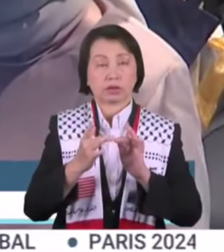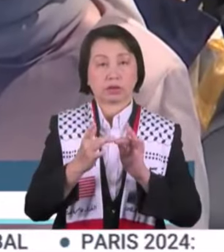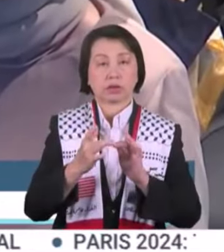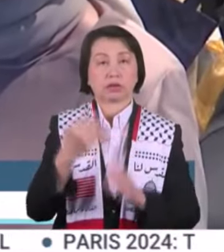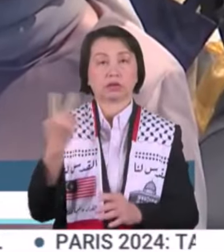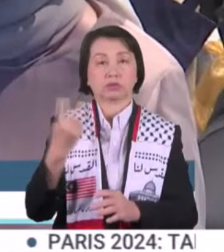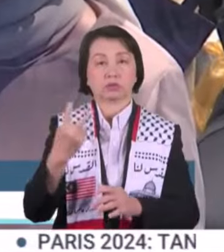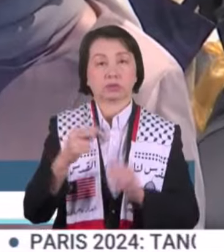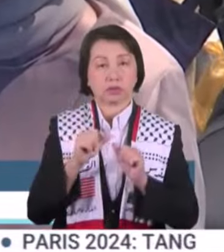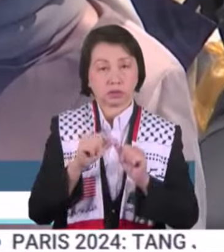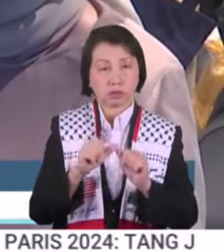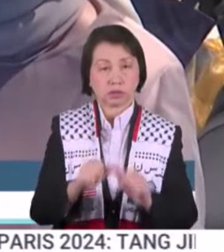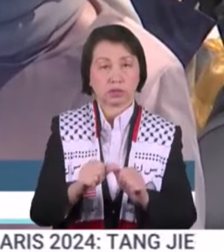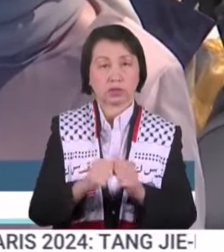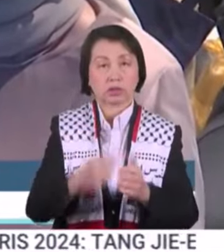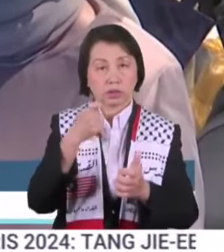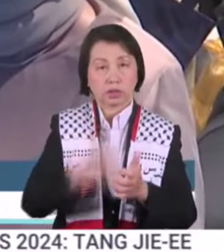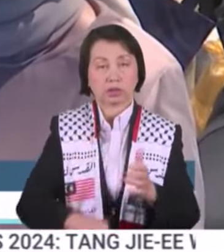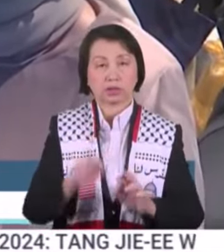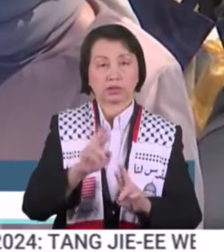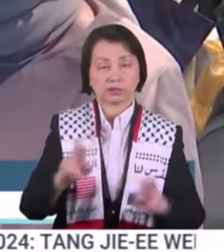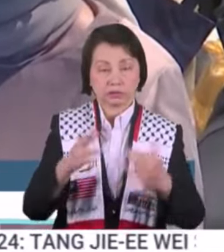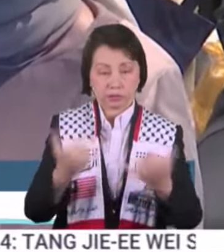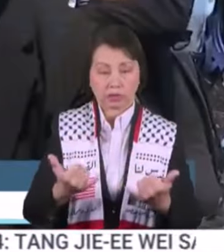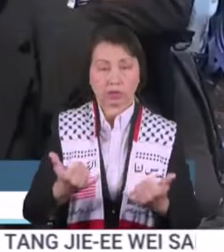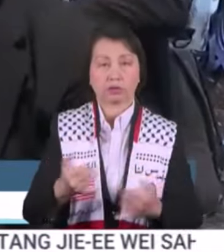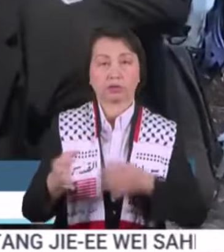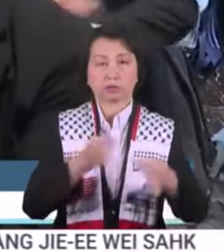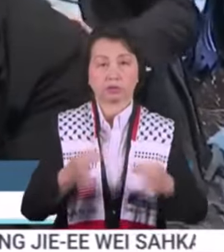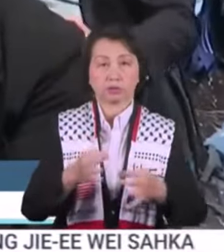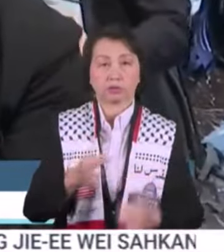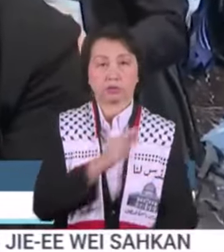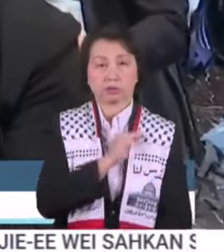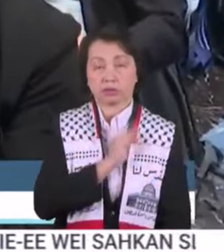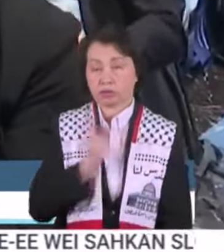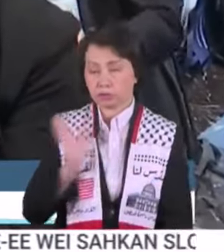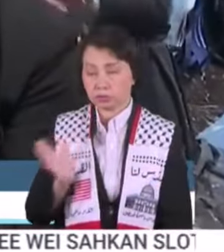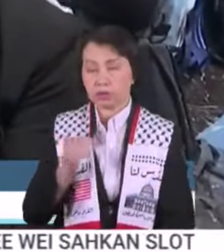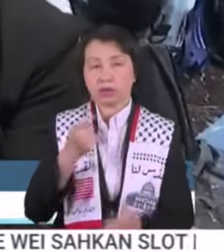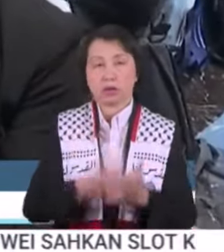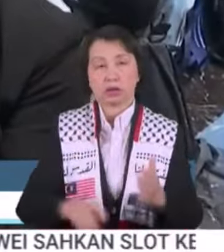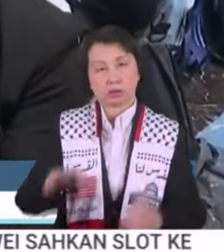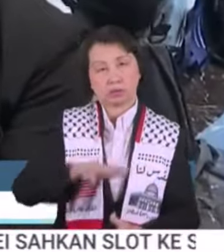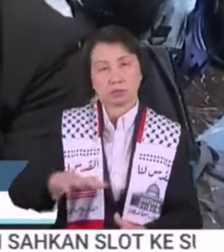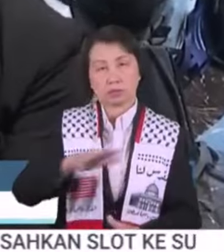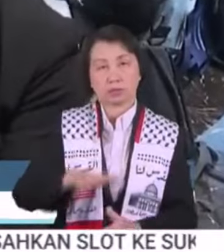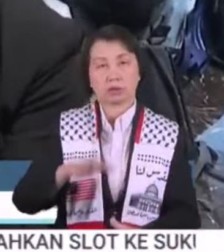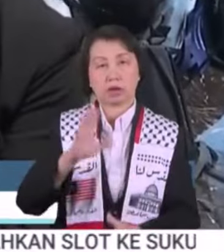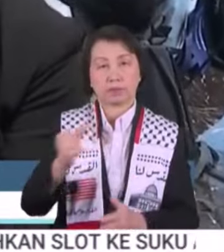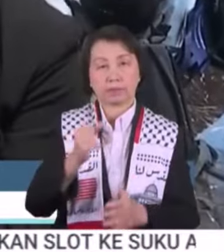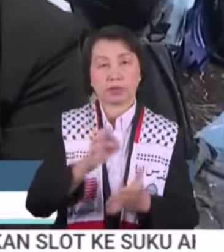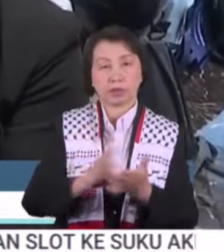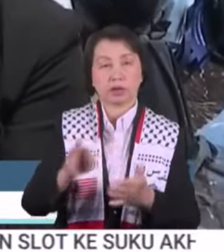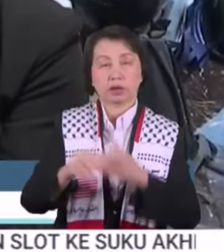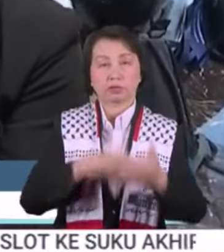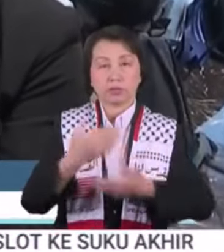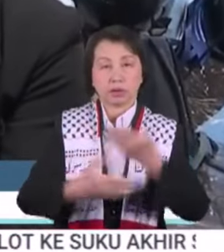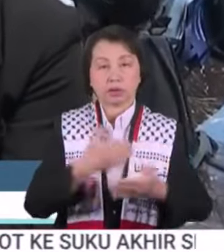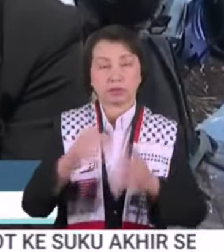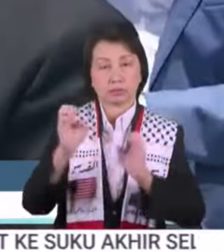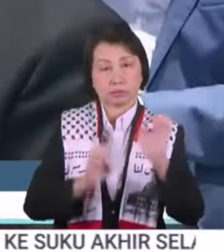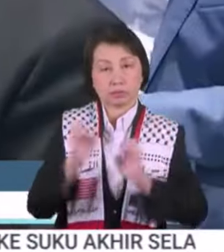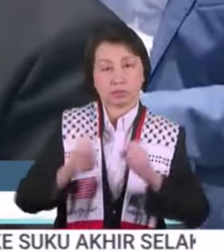bawah rangkaian kedua kekal pada kadar sedia ada. Jelas Gobin, harga adalah antara aspek yang telah diambil kira semasa